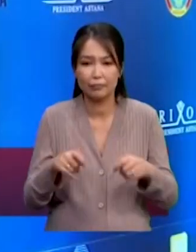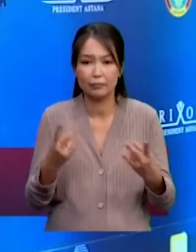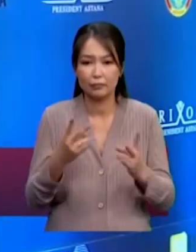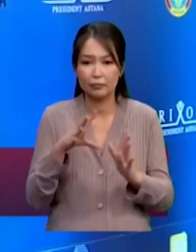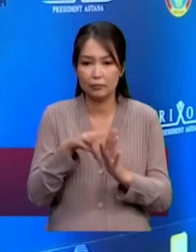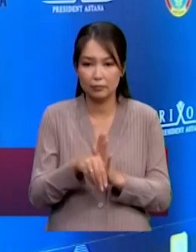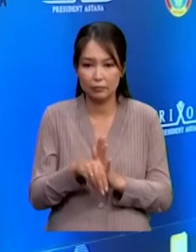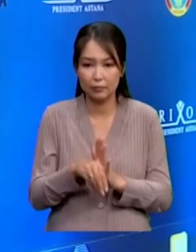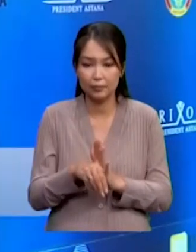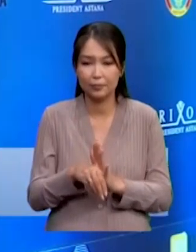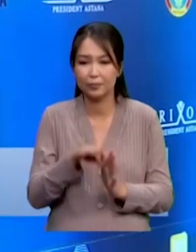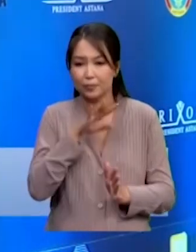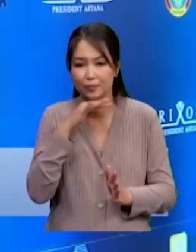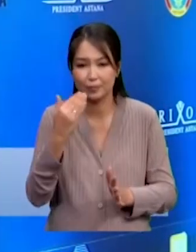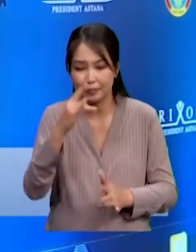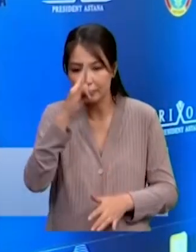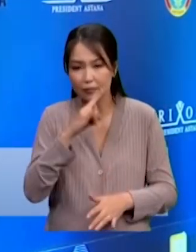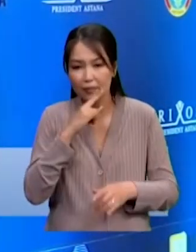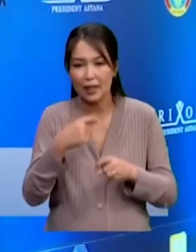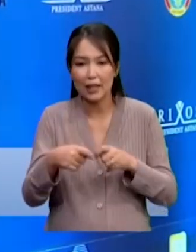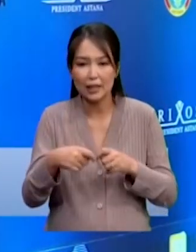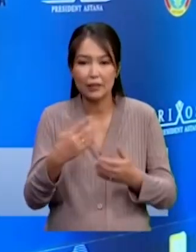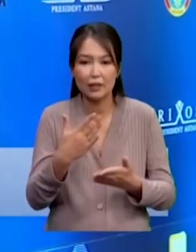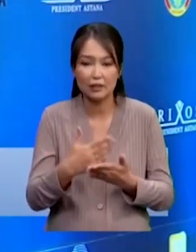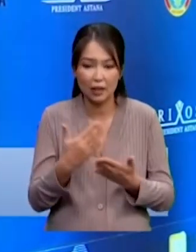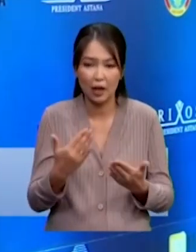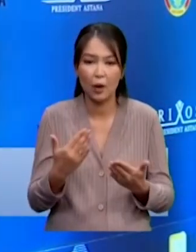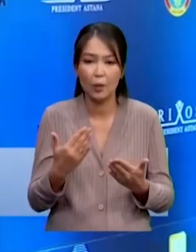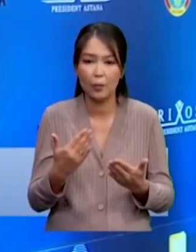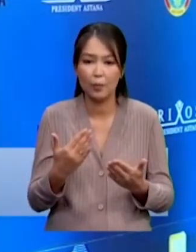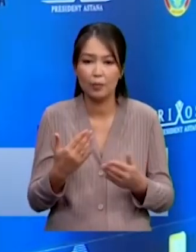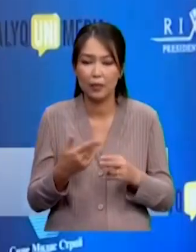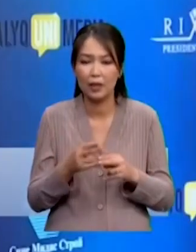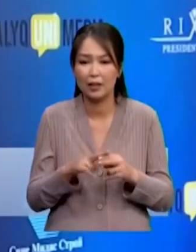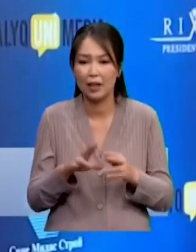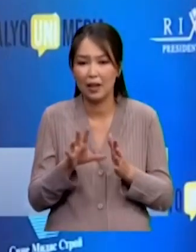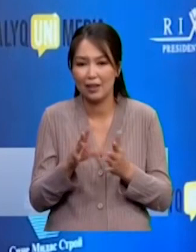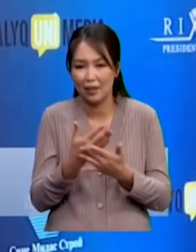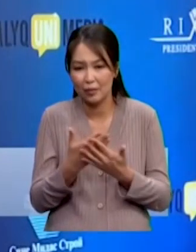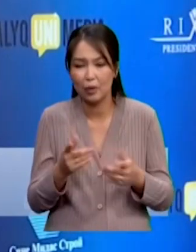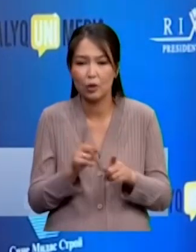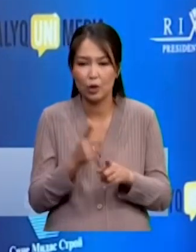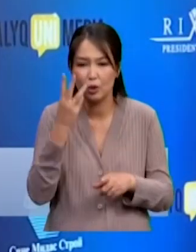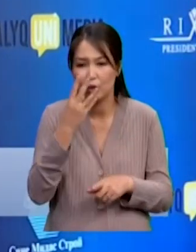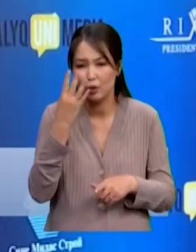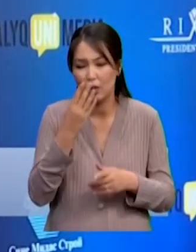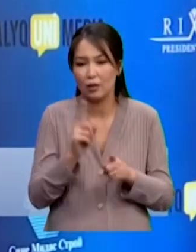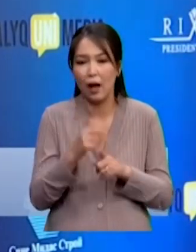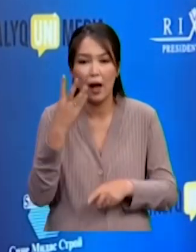Түркиядан келетін, Қазақстанға келетін инвесторларды тартып отырмыз. Әсіресе энергия саласында 4 жыл болды. Енді